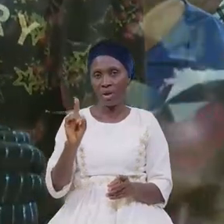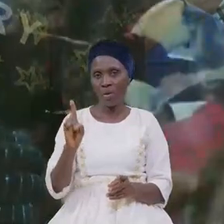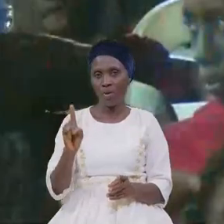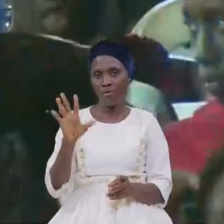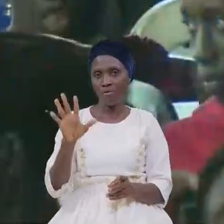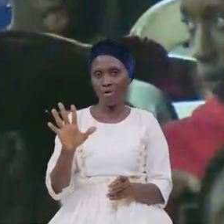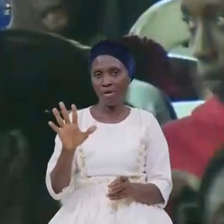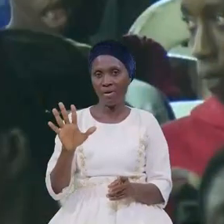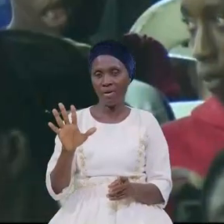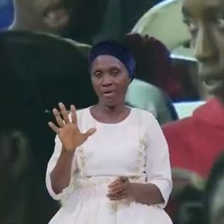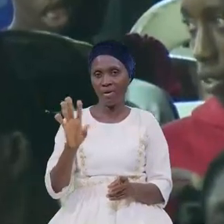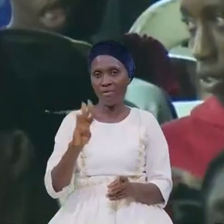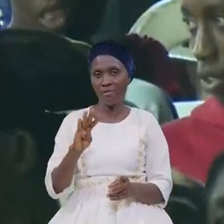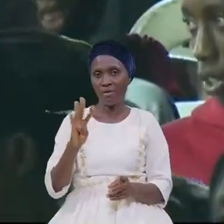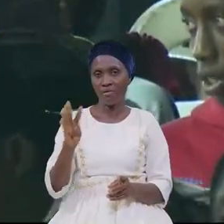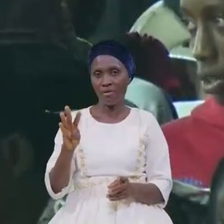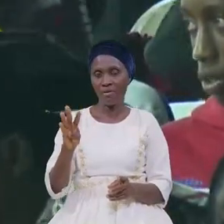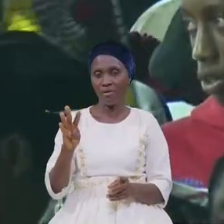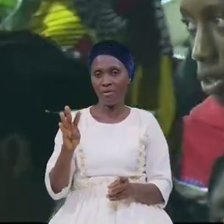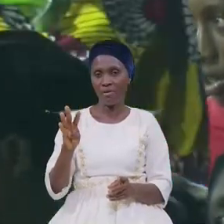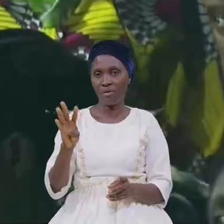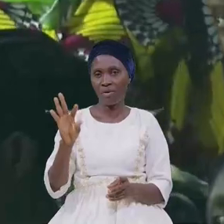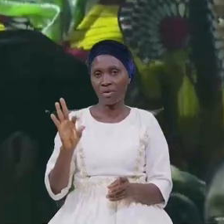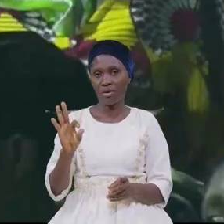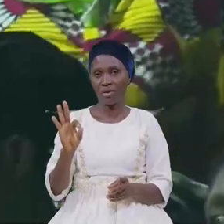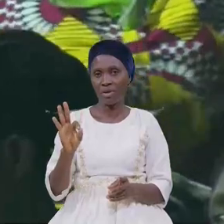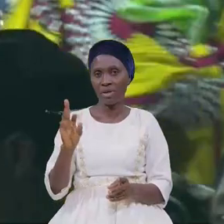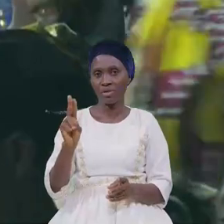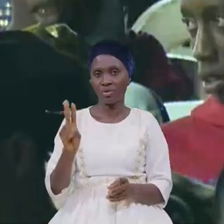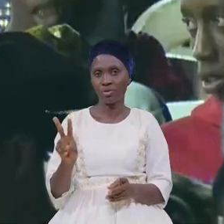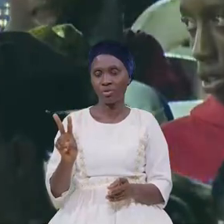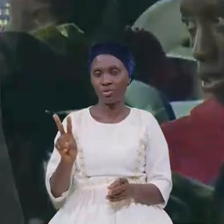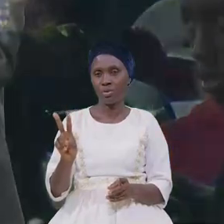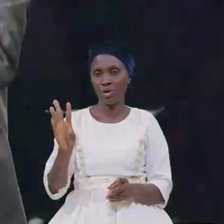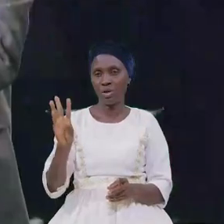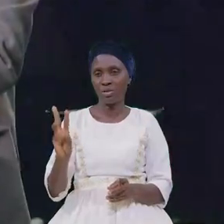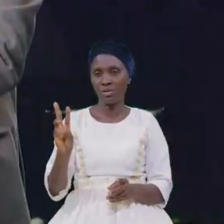44 9 2 6 3.